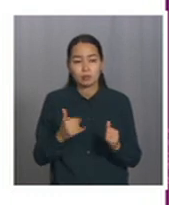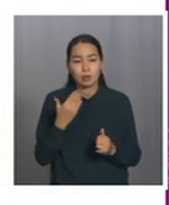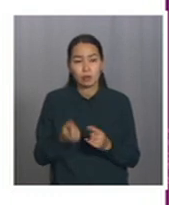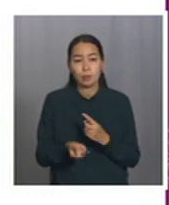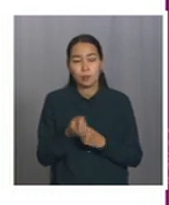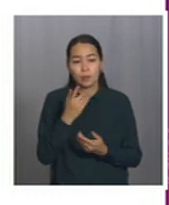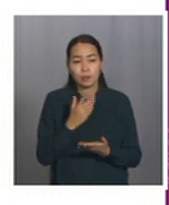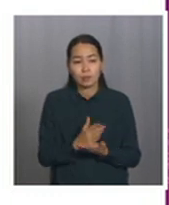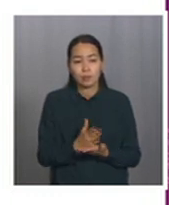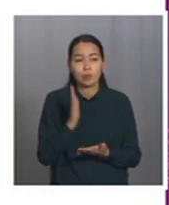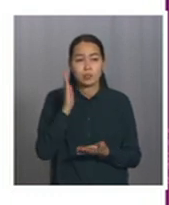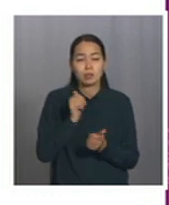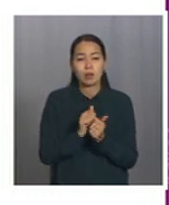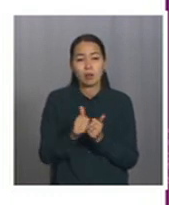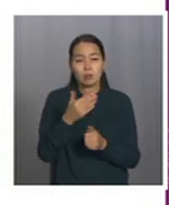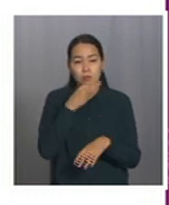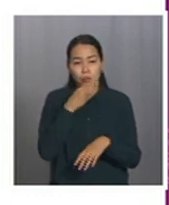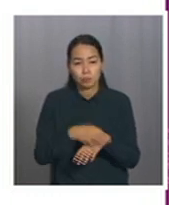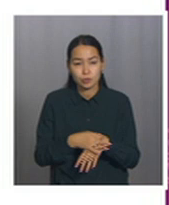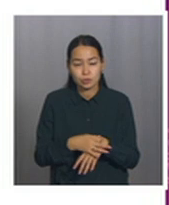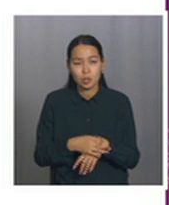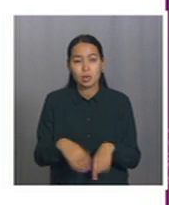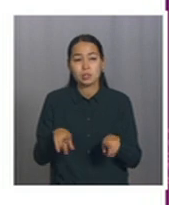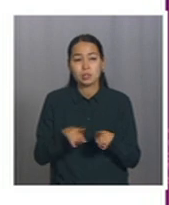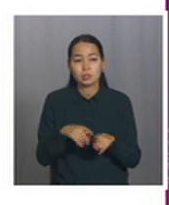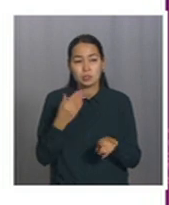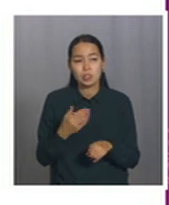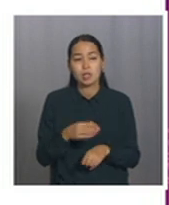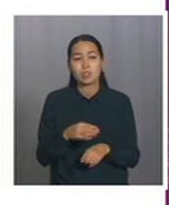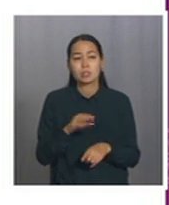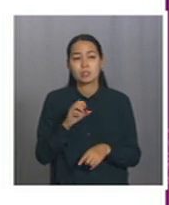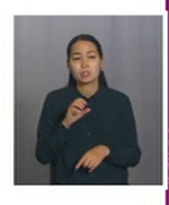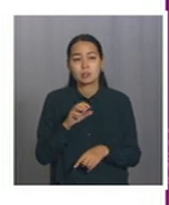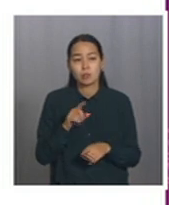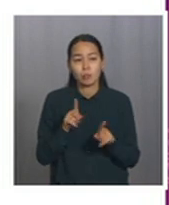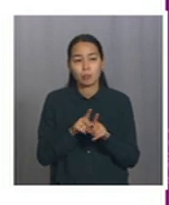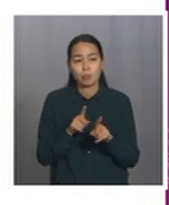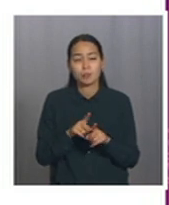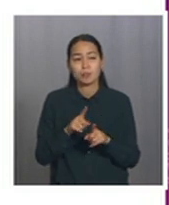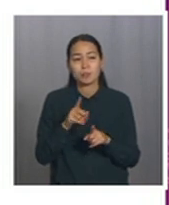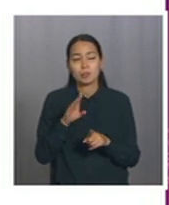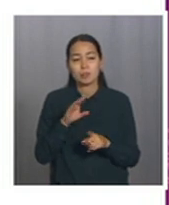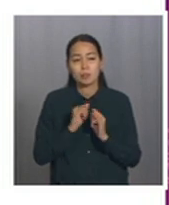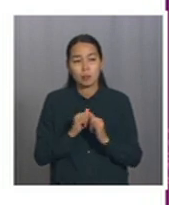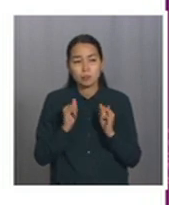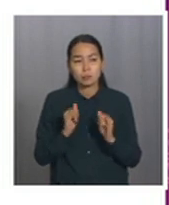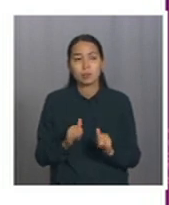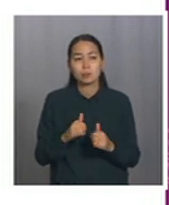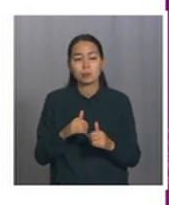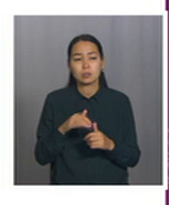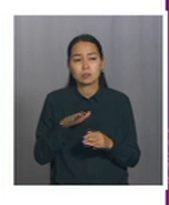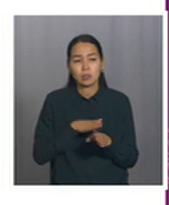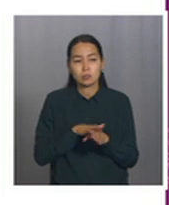алдындағы жауапкершілік. Сондай-ақ, тамсану, таңырқау, мойындау, бағалау сияқты автор